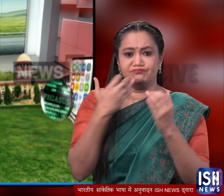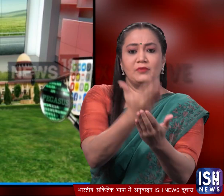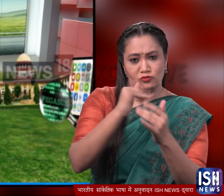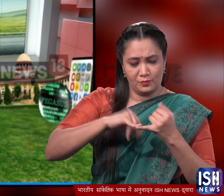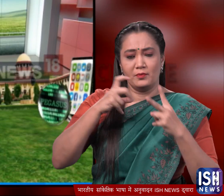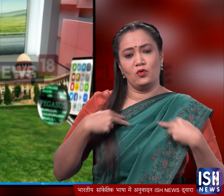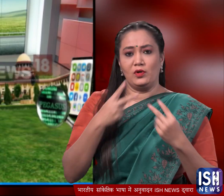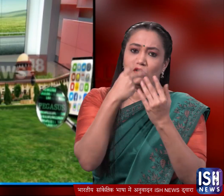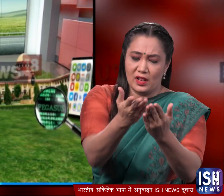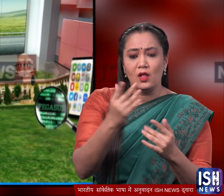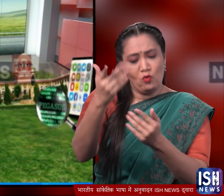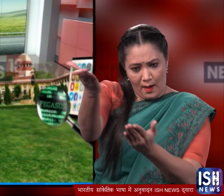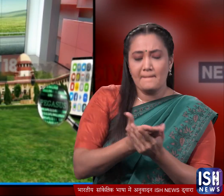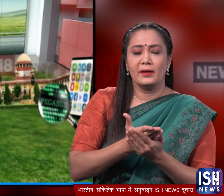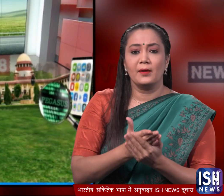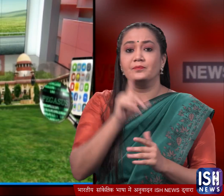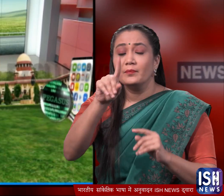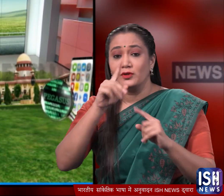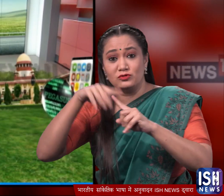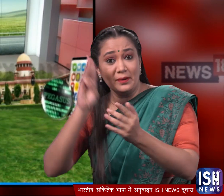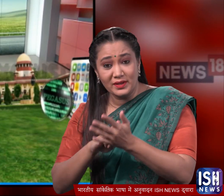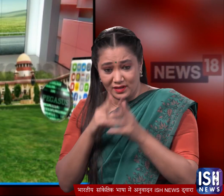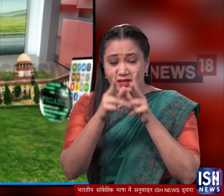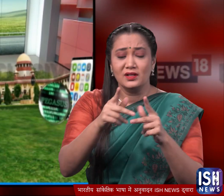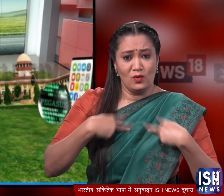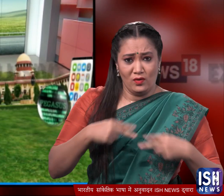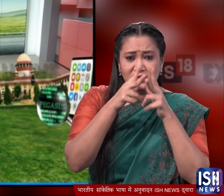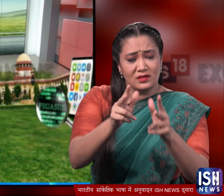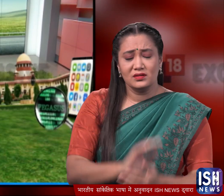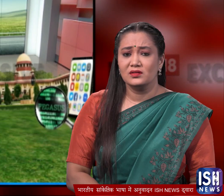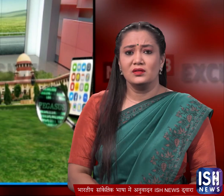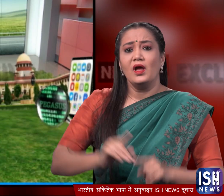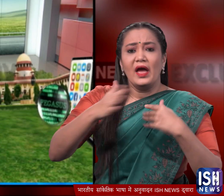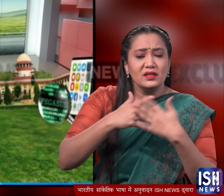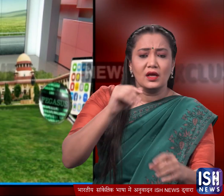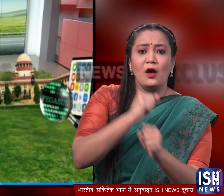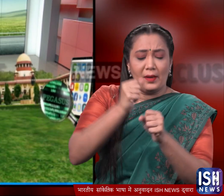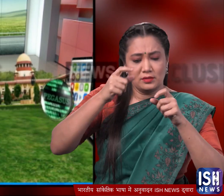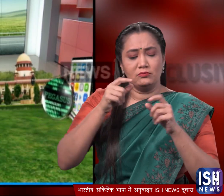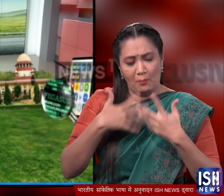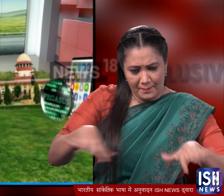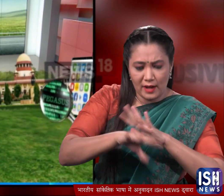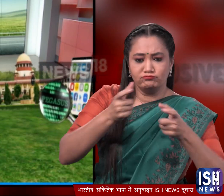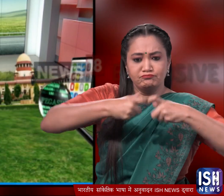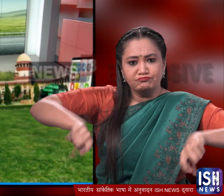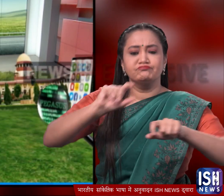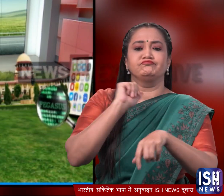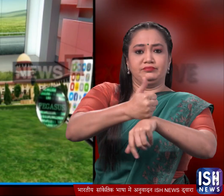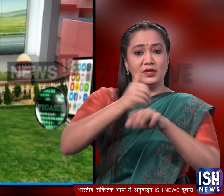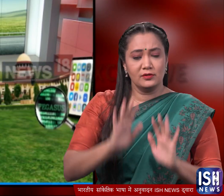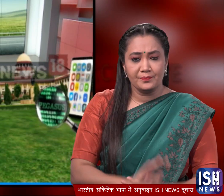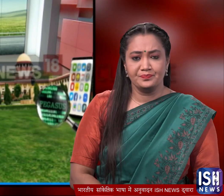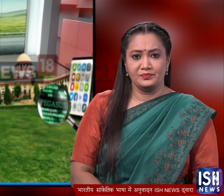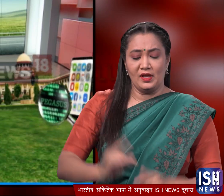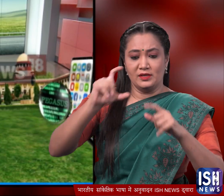कहा था केंद्र सरकार को। हालांकि सॉलिसिटर जनरल ने कोर्ट को बताया कि सरकार इस मामले में एक एक्सपर्ट कमेटी बनाना चाहती है। सुनवाई के दौरान